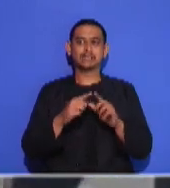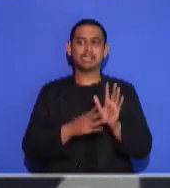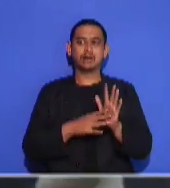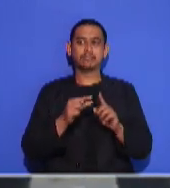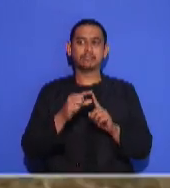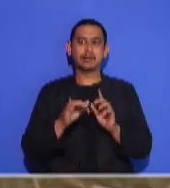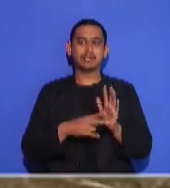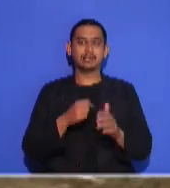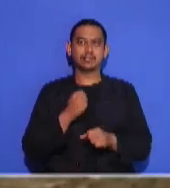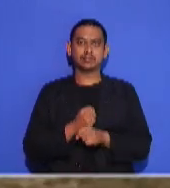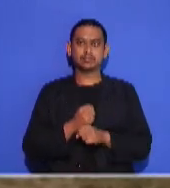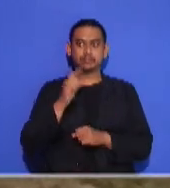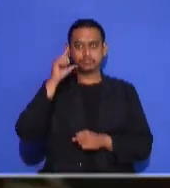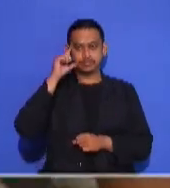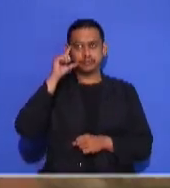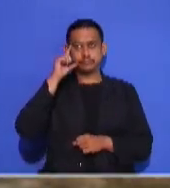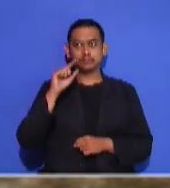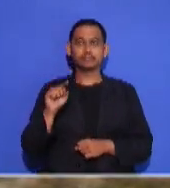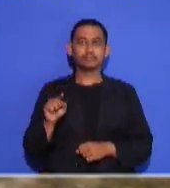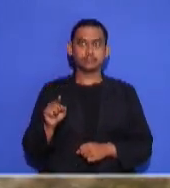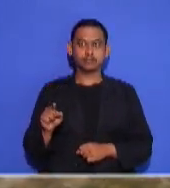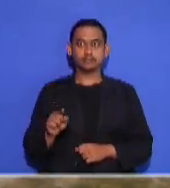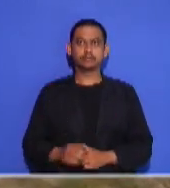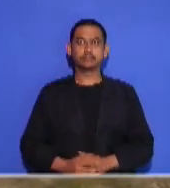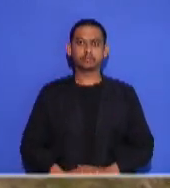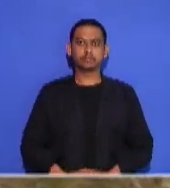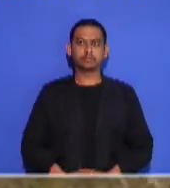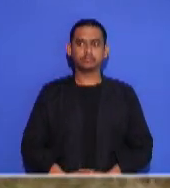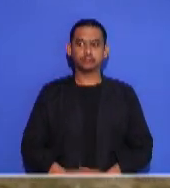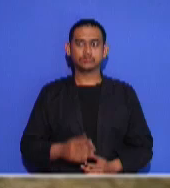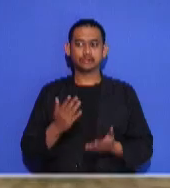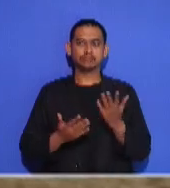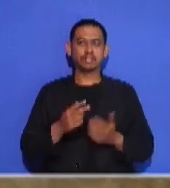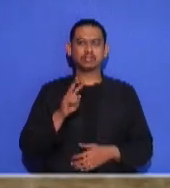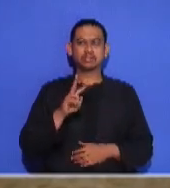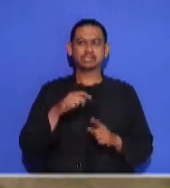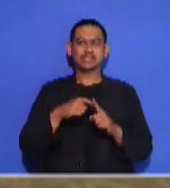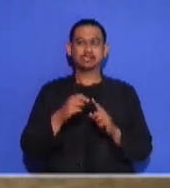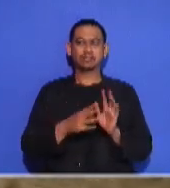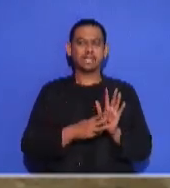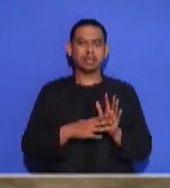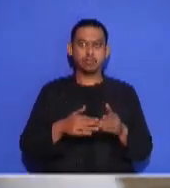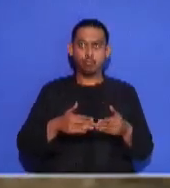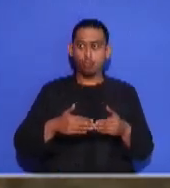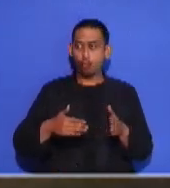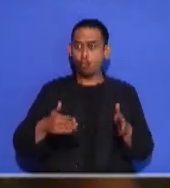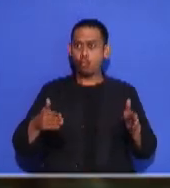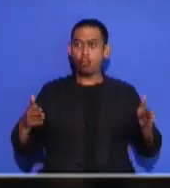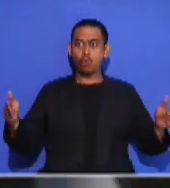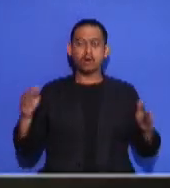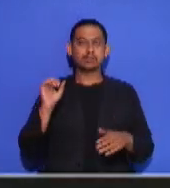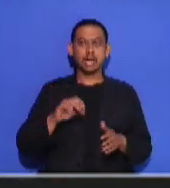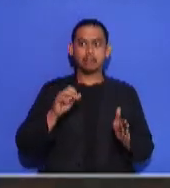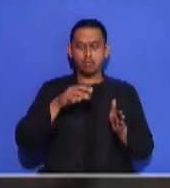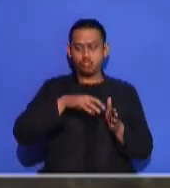Gamping Kabupaten Sleman Daerah Istimewa Yogyakarta hampir 2 Km aneka jenis sampah dipunguti satu persatu